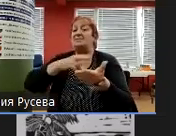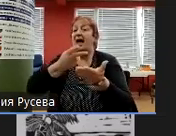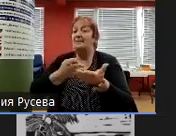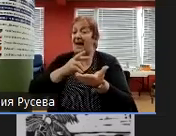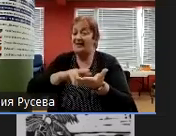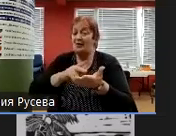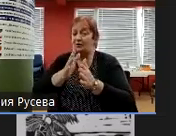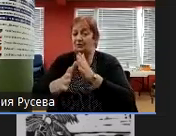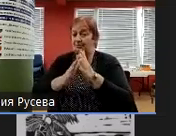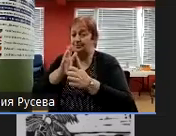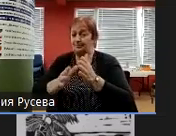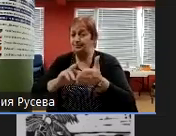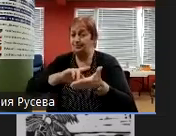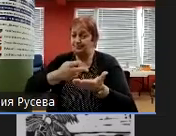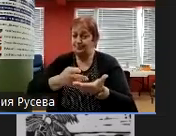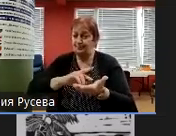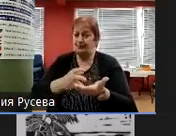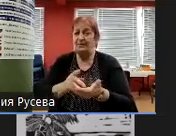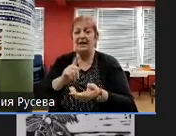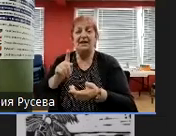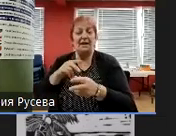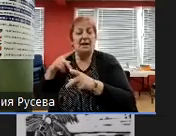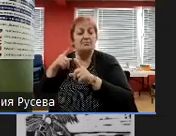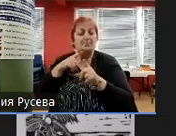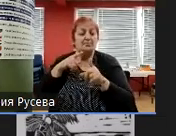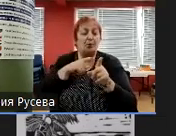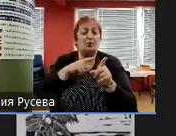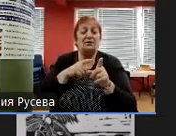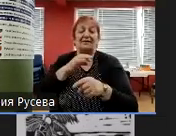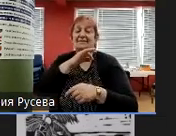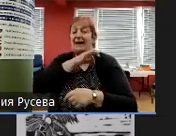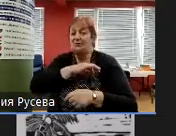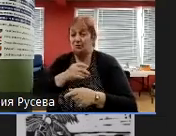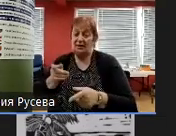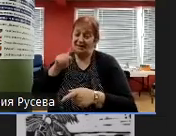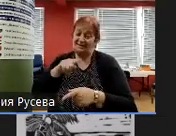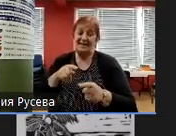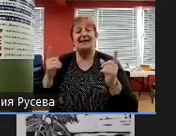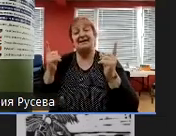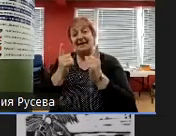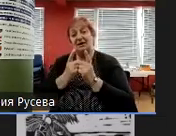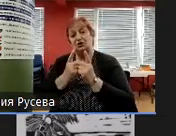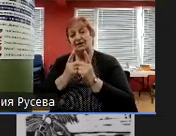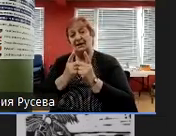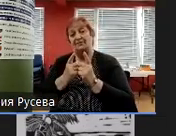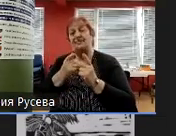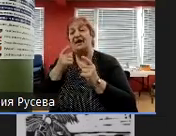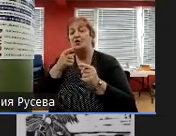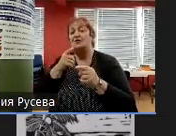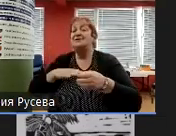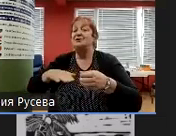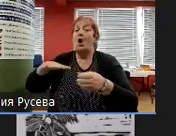превод и проследяване на резултатите след срещата. Това са